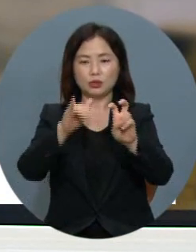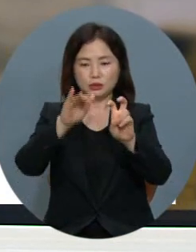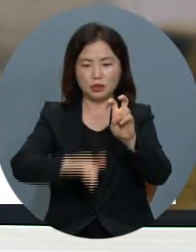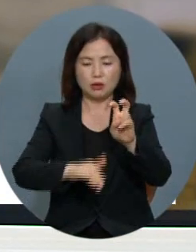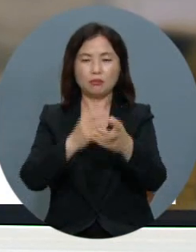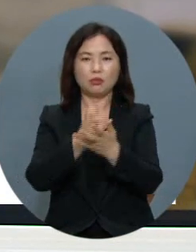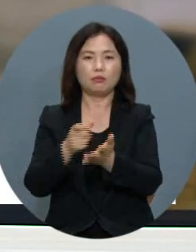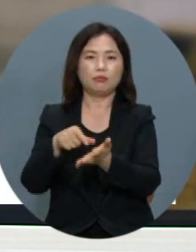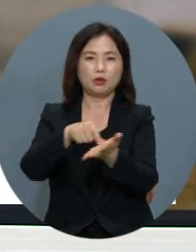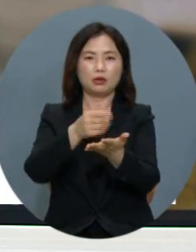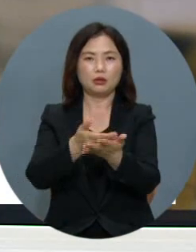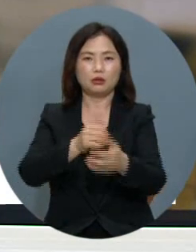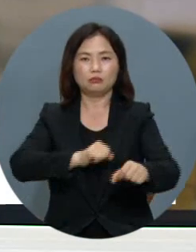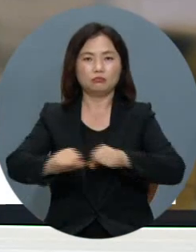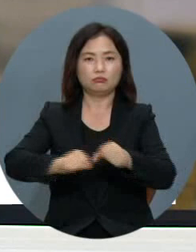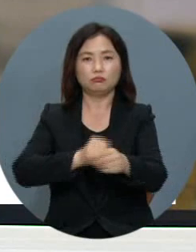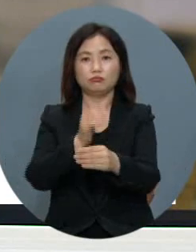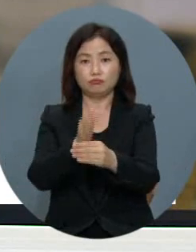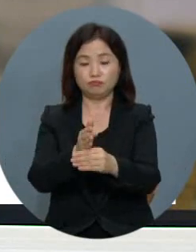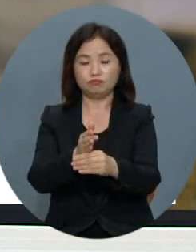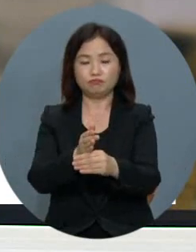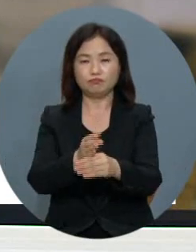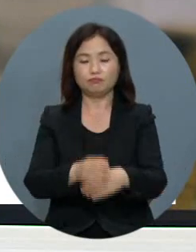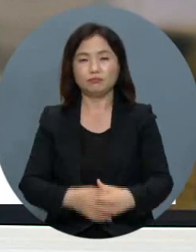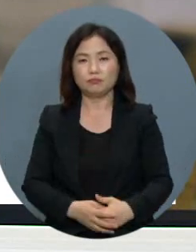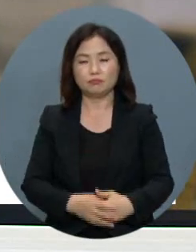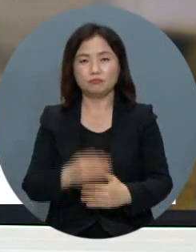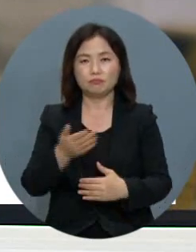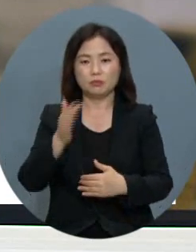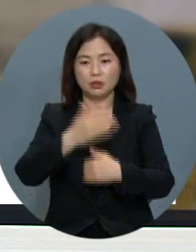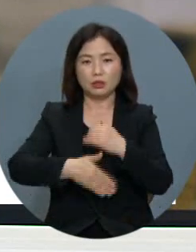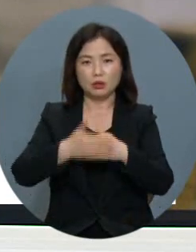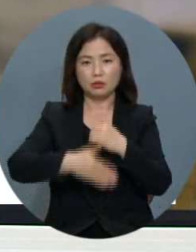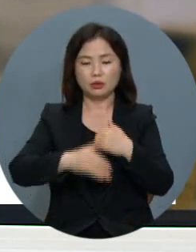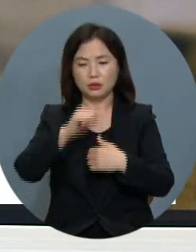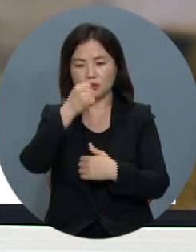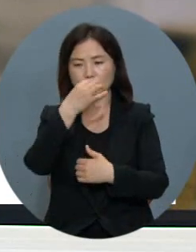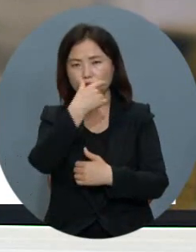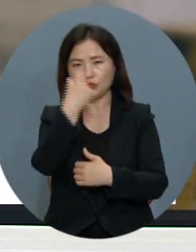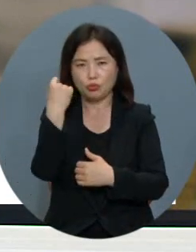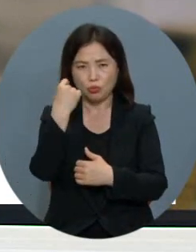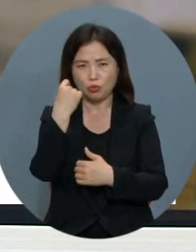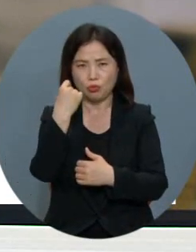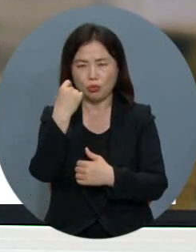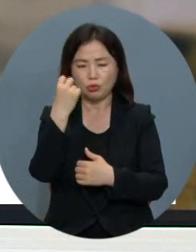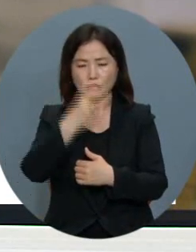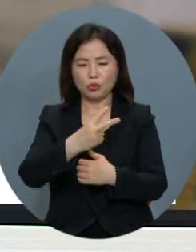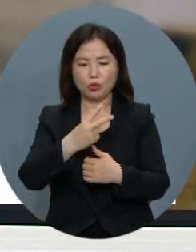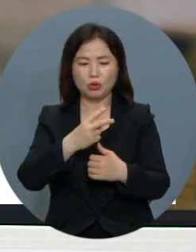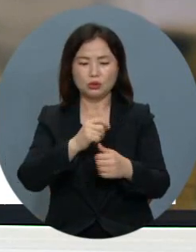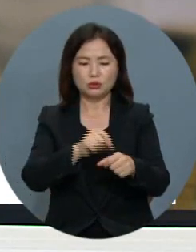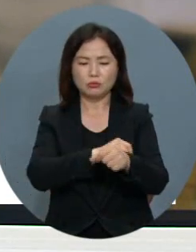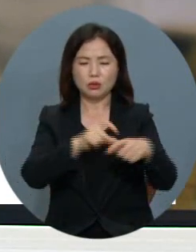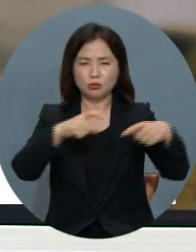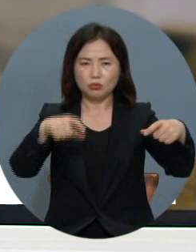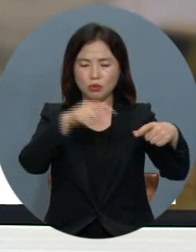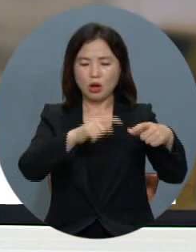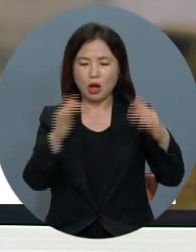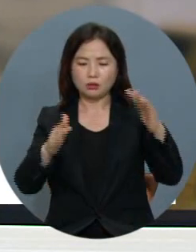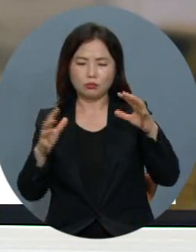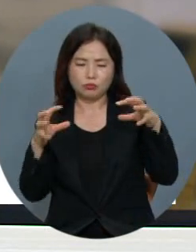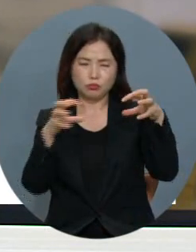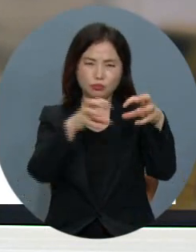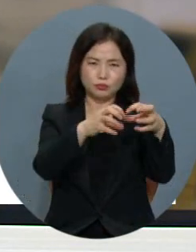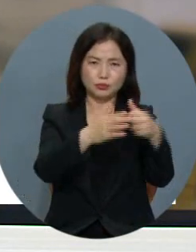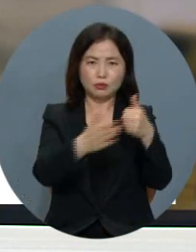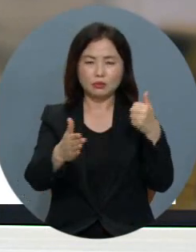하는 법을 만들자는 움직임이 나오고 있습니다 하지만 대구는 예산 부족의 다 특정 구애에 학생들이 몰리는 문제까지